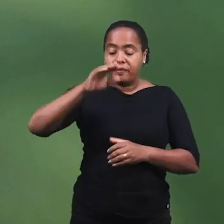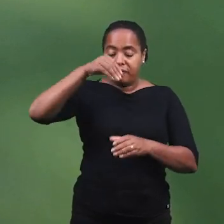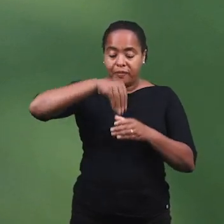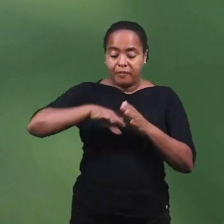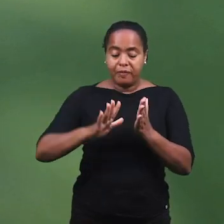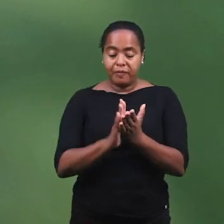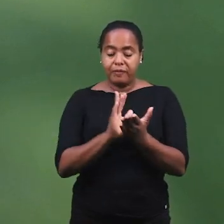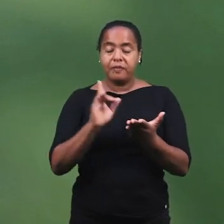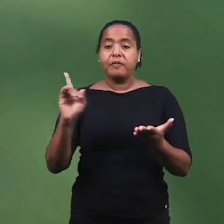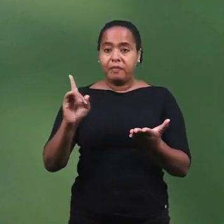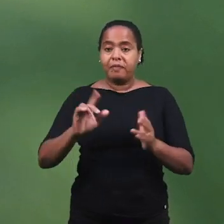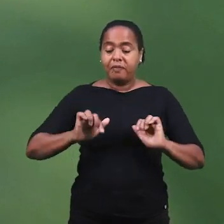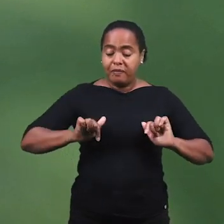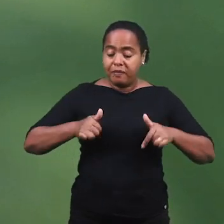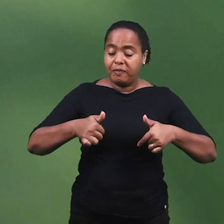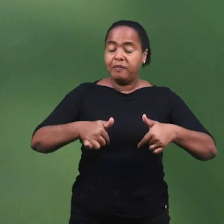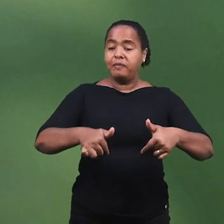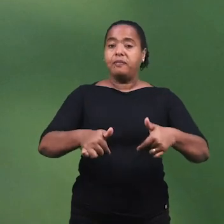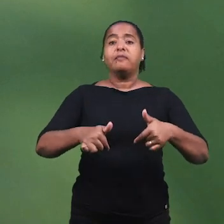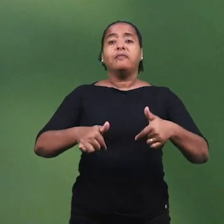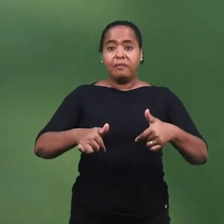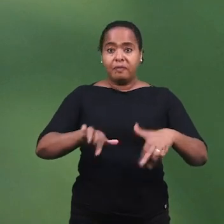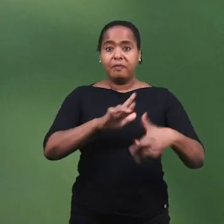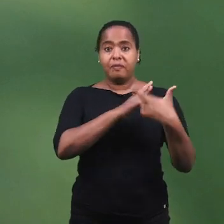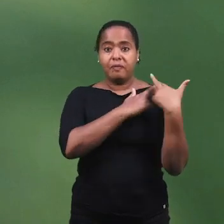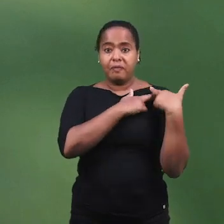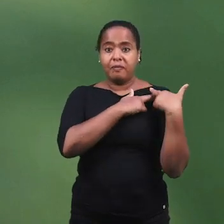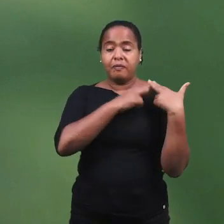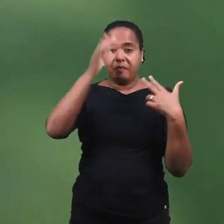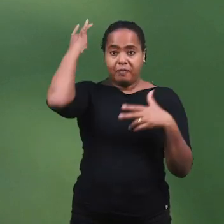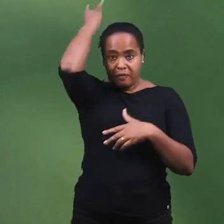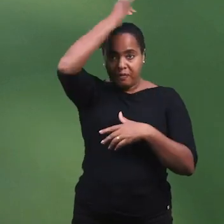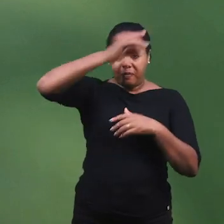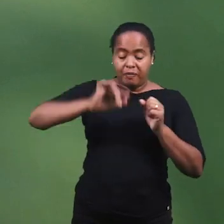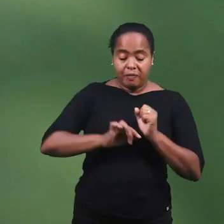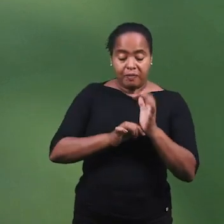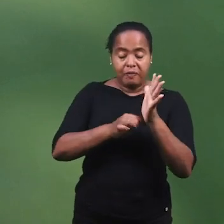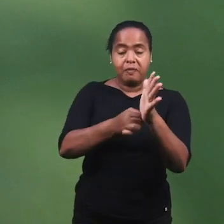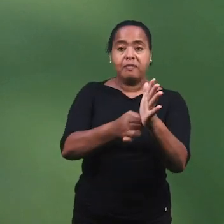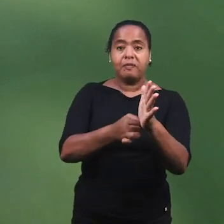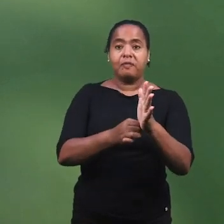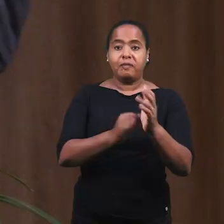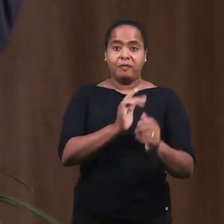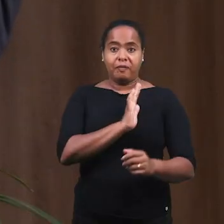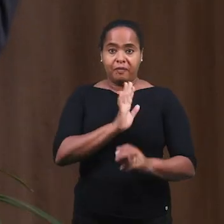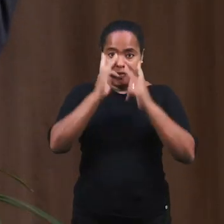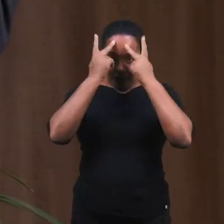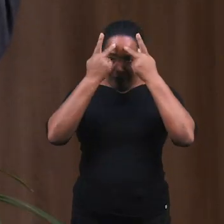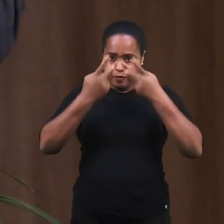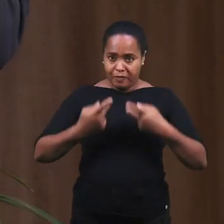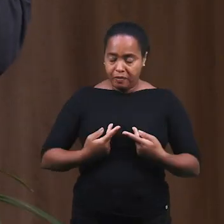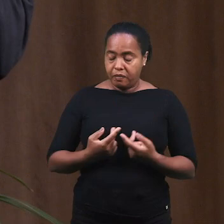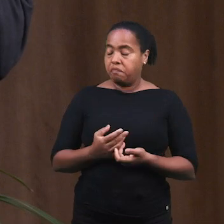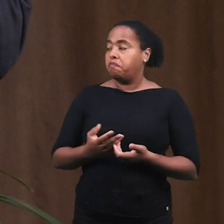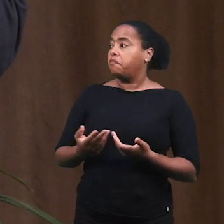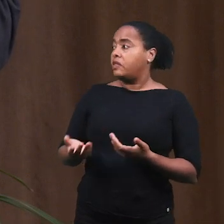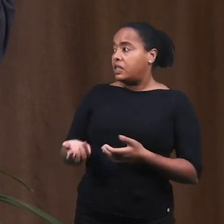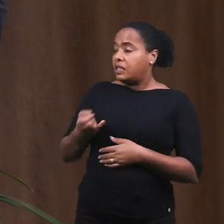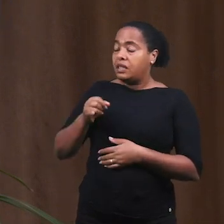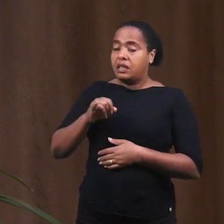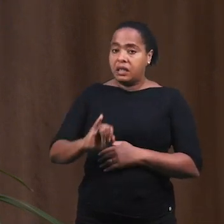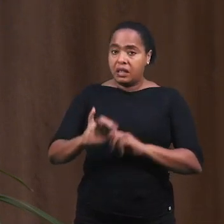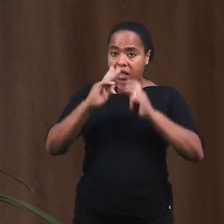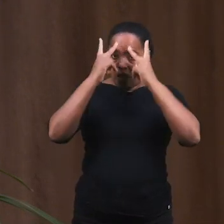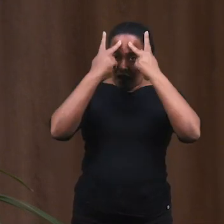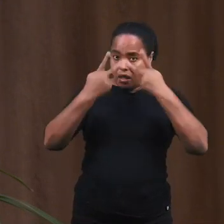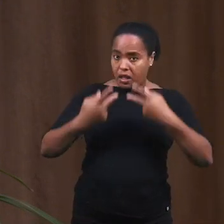обещает нам в своем слове. Это и есть миссия Духа Святого открыть Иисуса в сердце человека. И